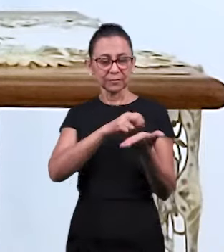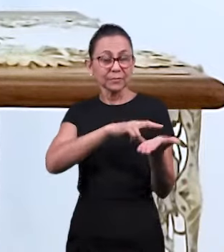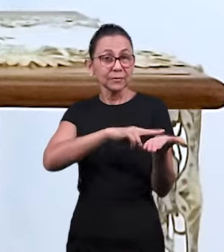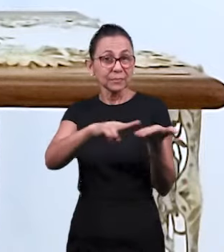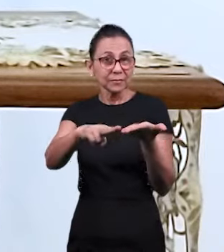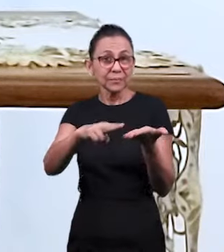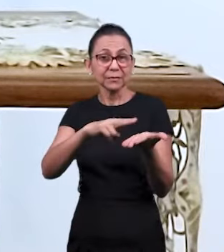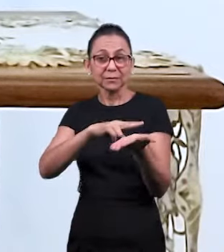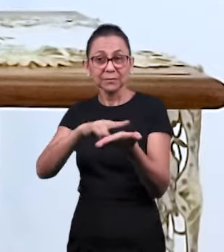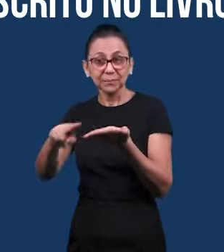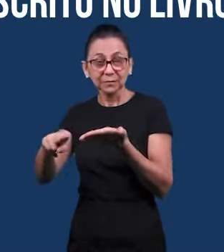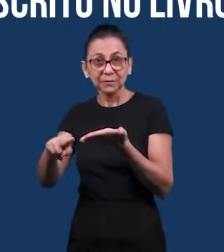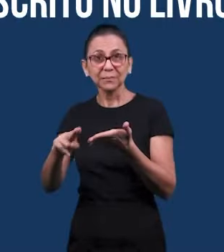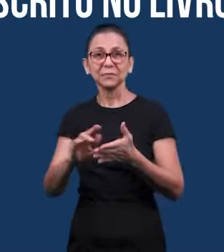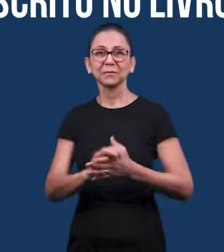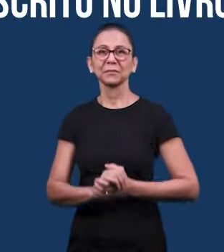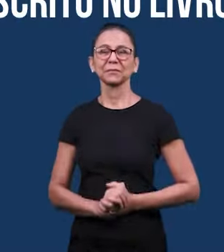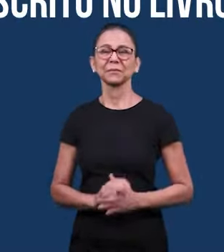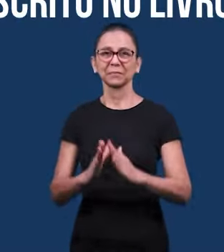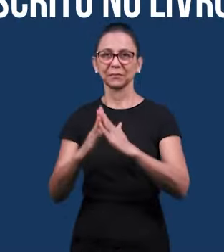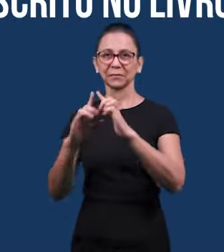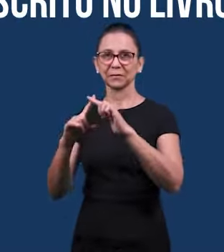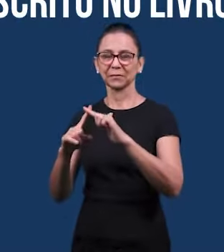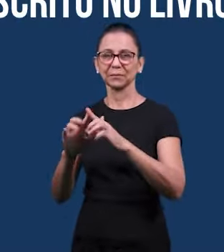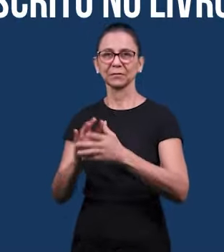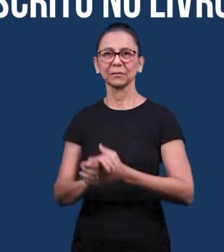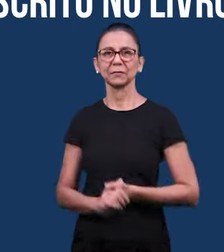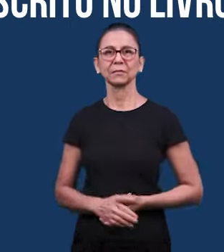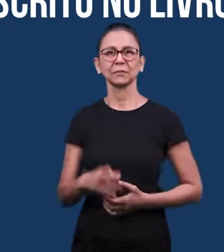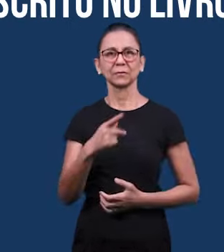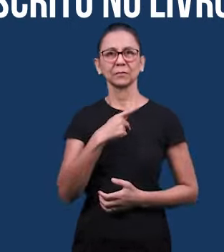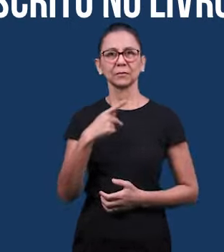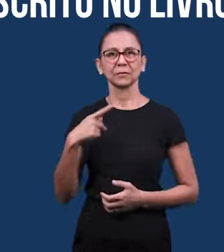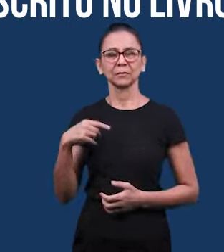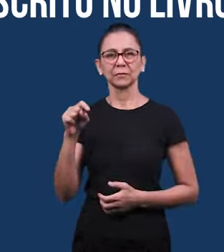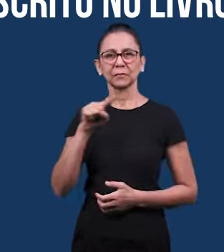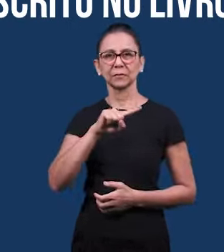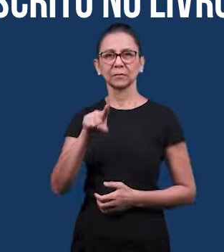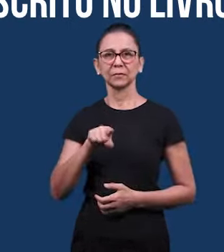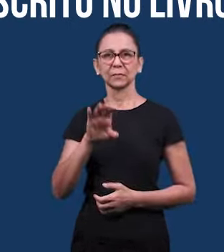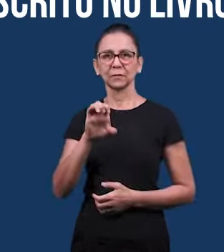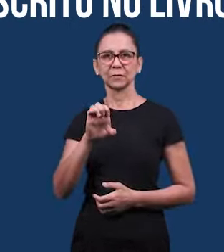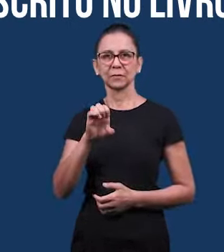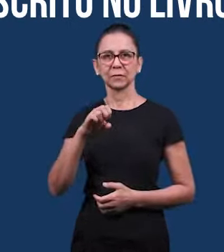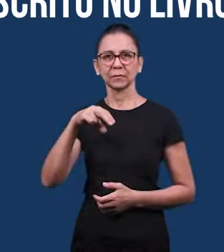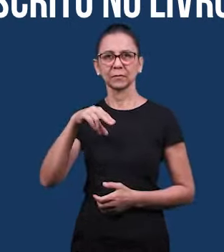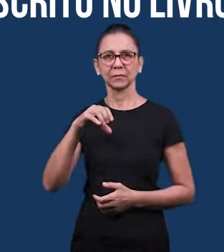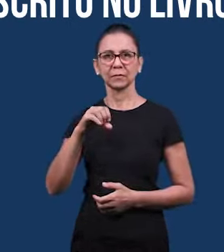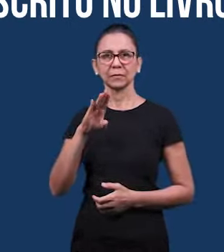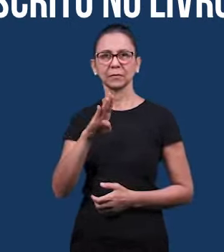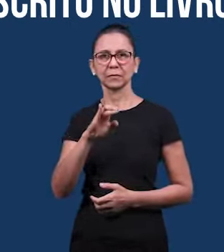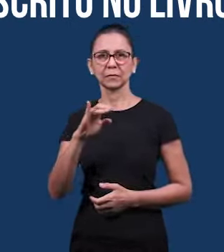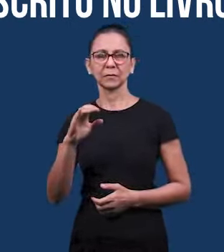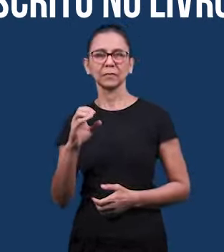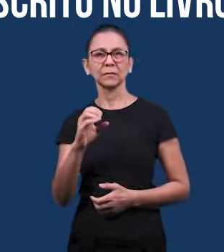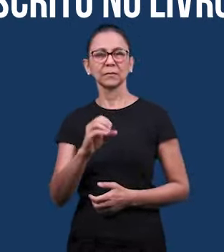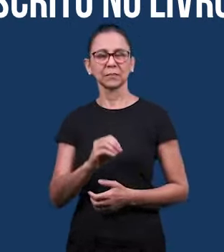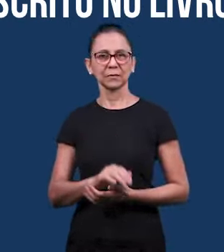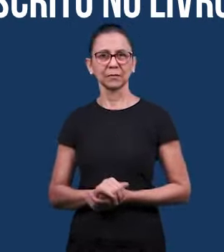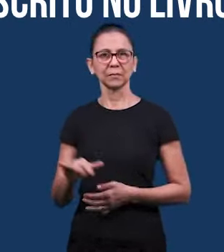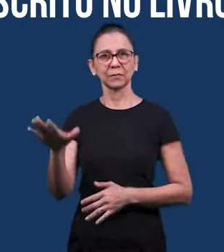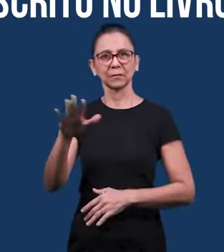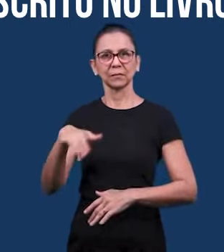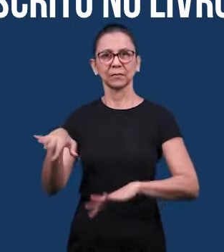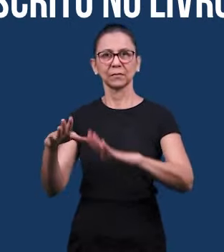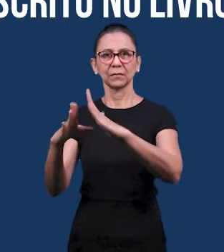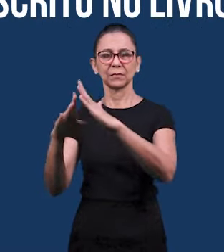к церквям. Пасторское послание Зиновия Турини, церкви Канела, Рио Гранде ду Сул.